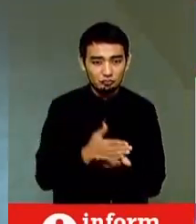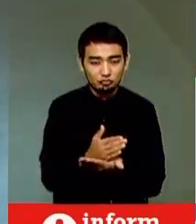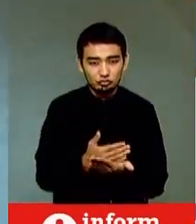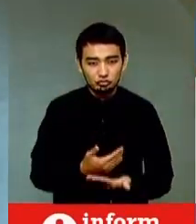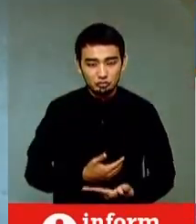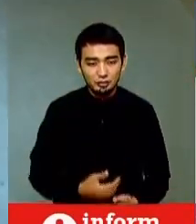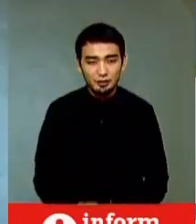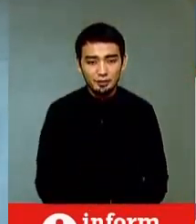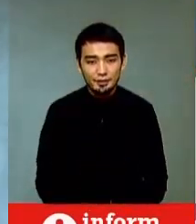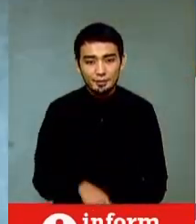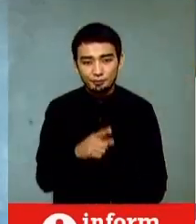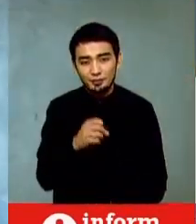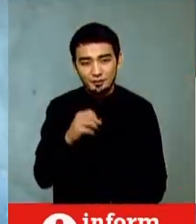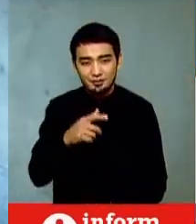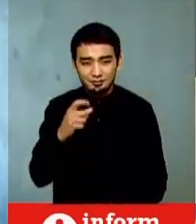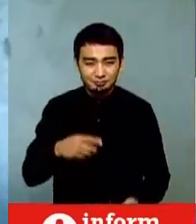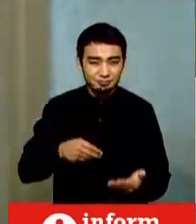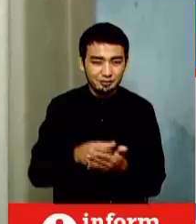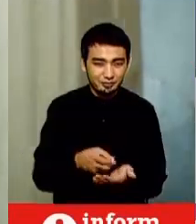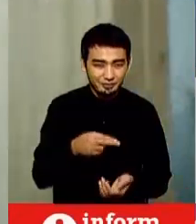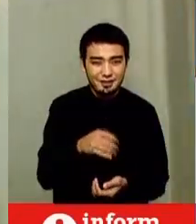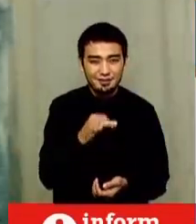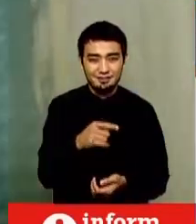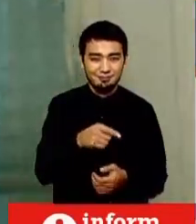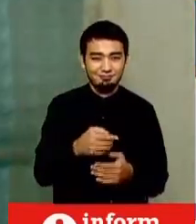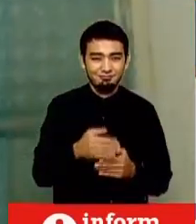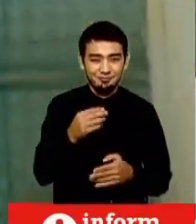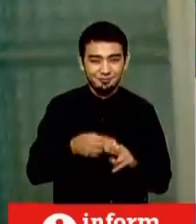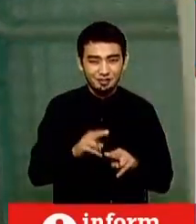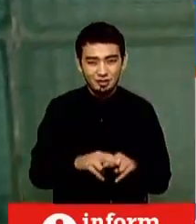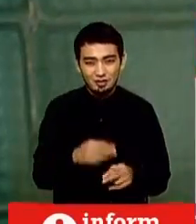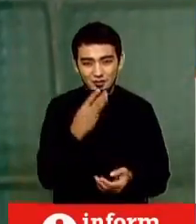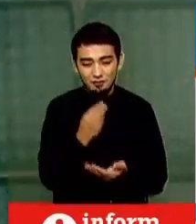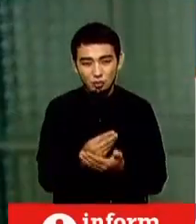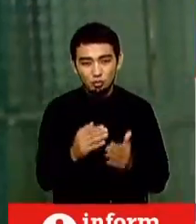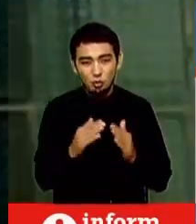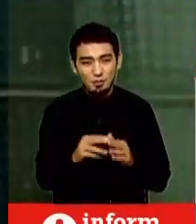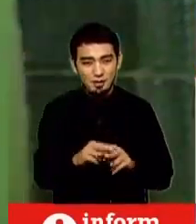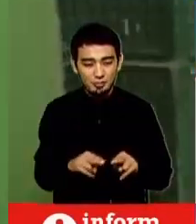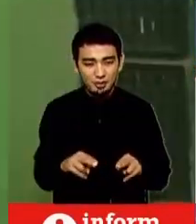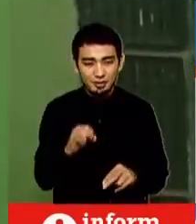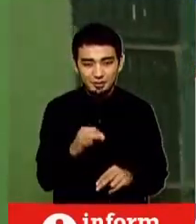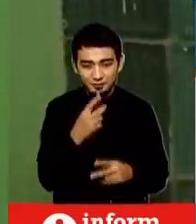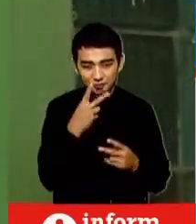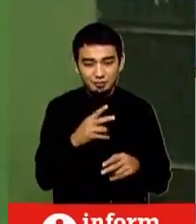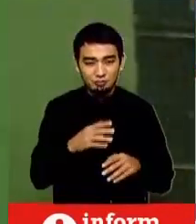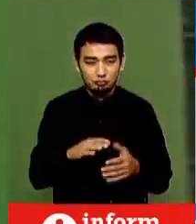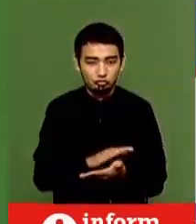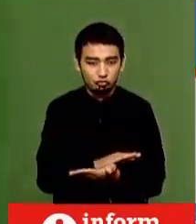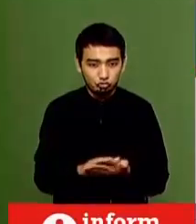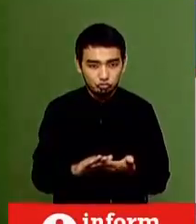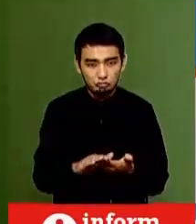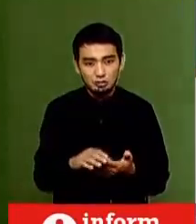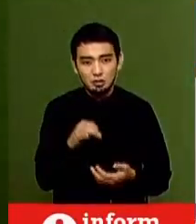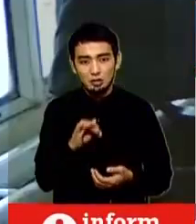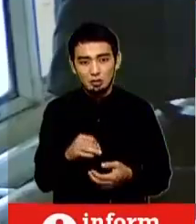люди платят только за коммунальные услуги, относятся к этому зданию, они как к своему собственному дому. Как видите, подъезды чистые, ничего